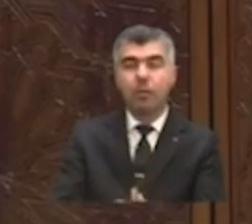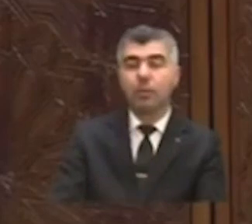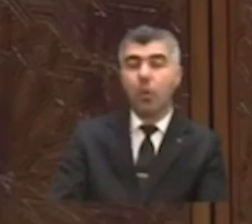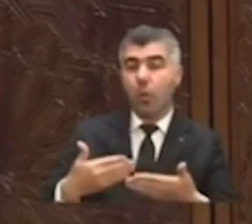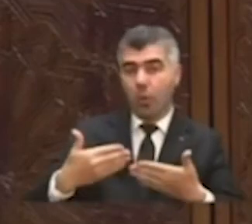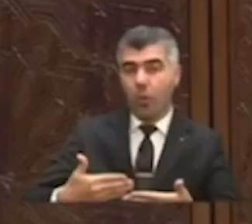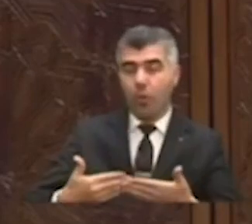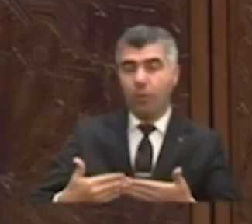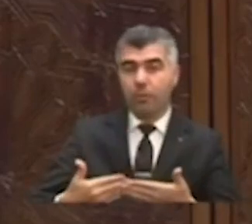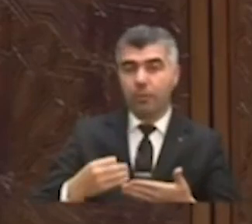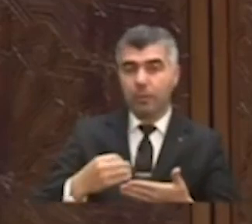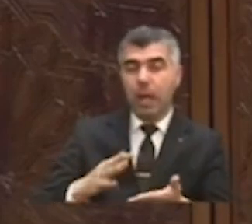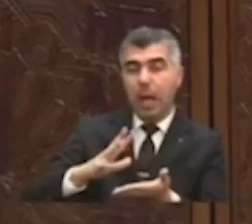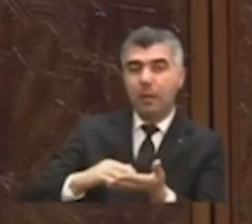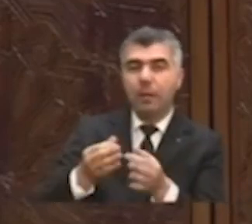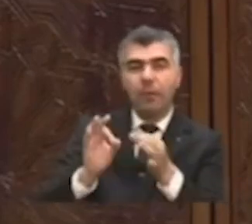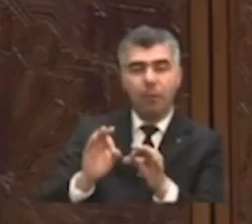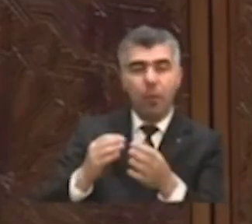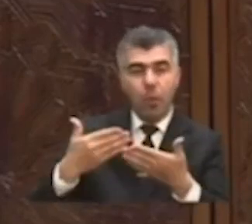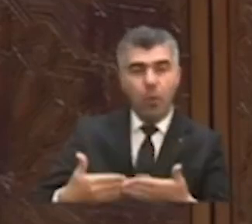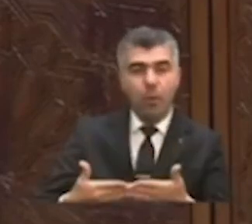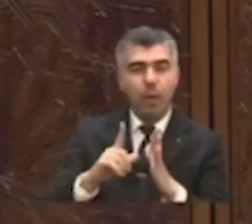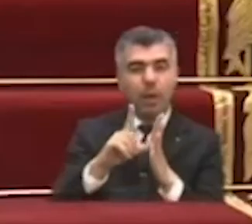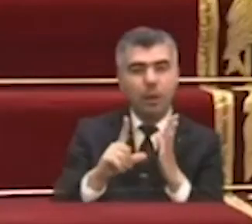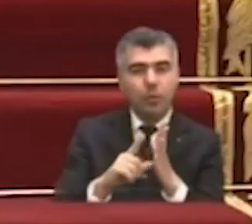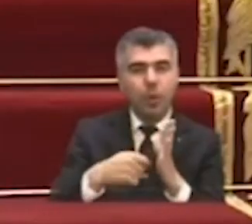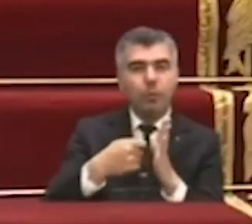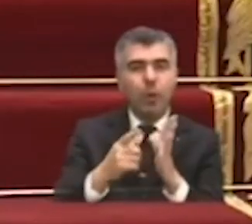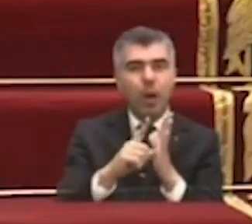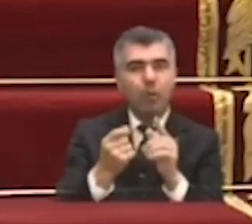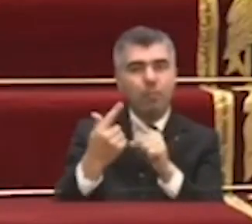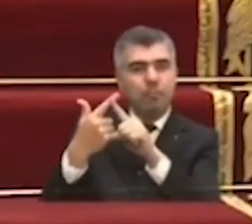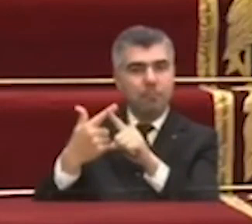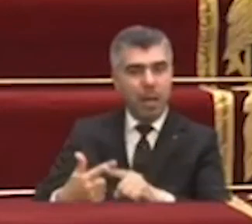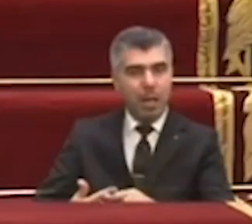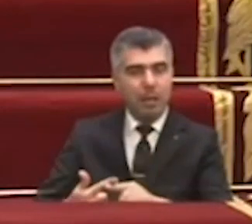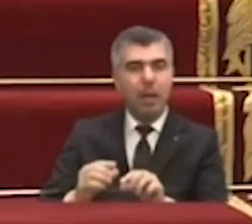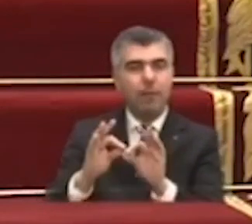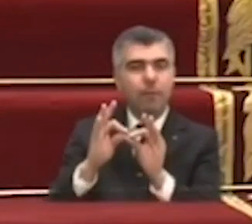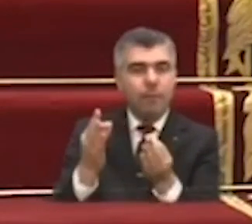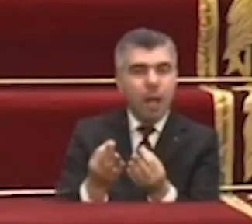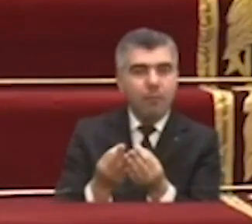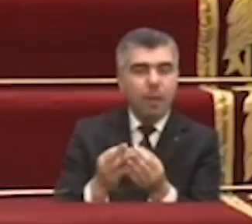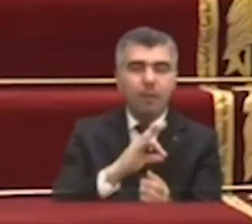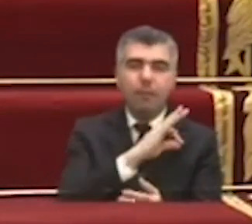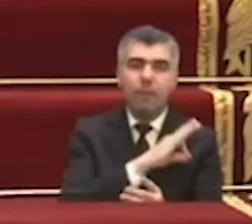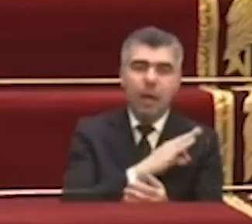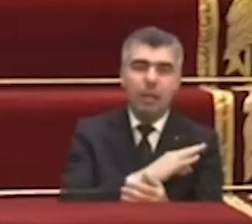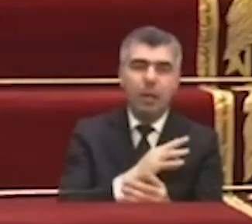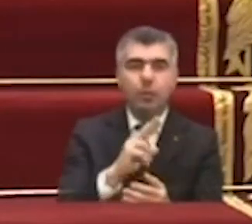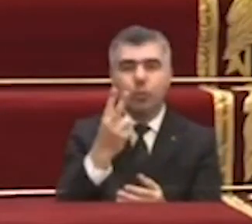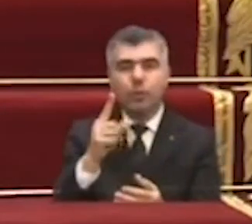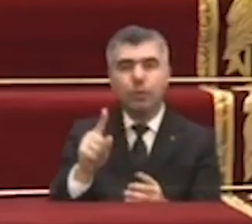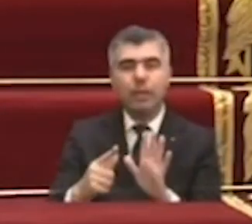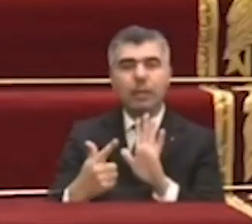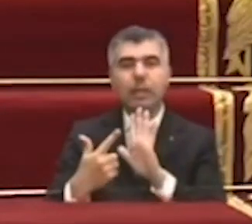إطار الرماد اليوم صرحتوا في الوثائق ديال قانون مشروع قانون المالية بأن الأسر التي كتستفد عددها